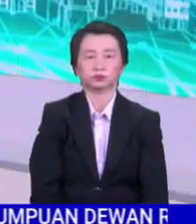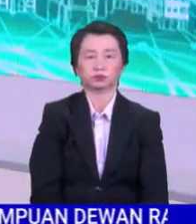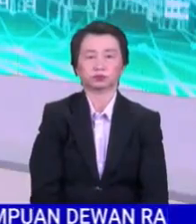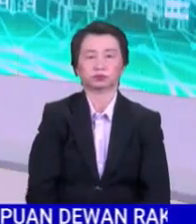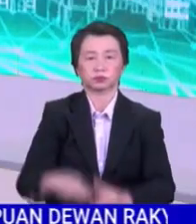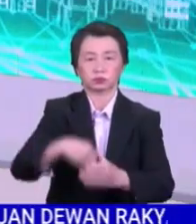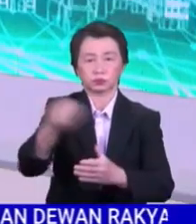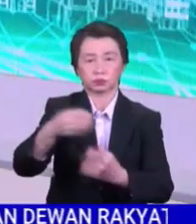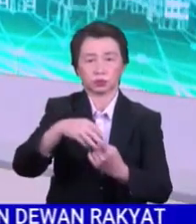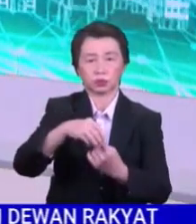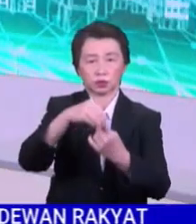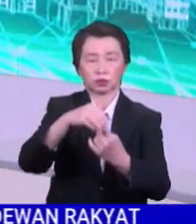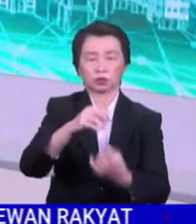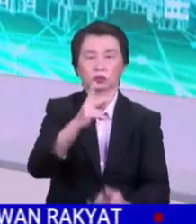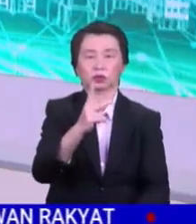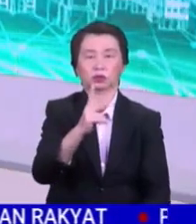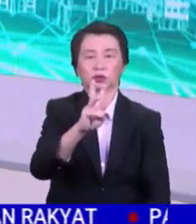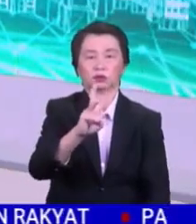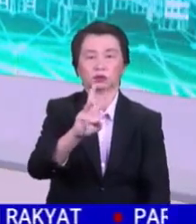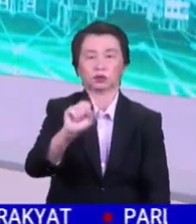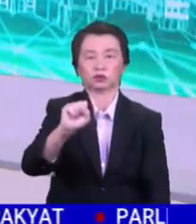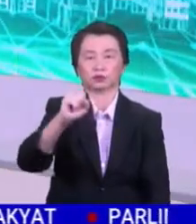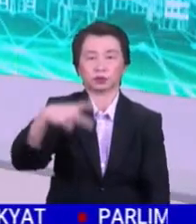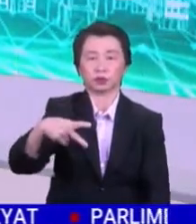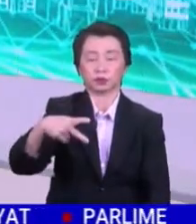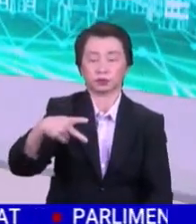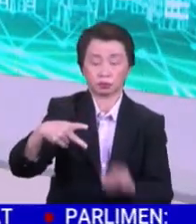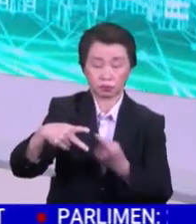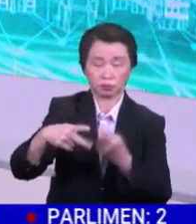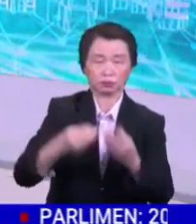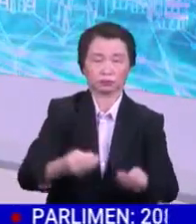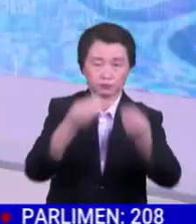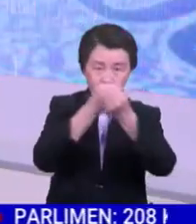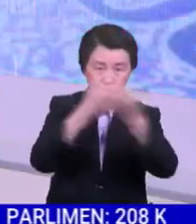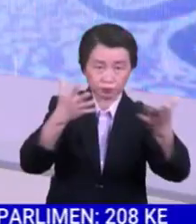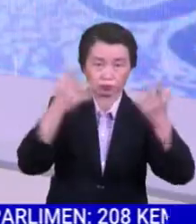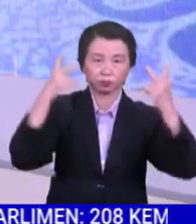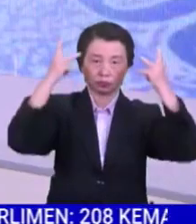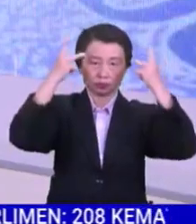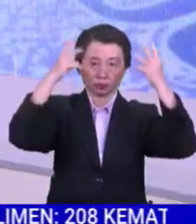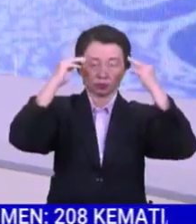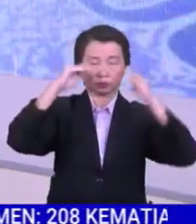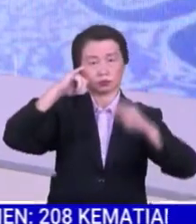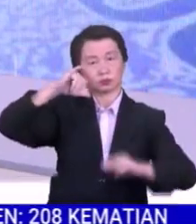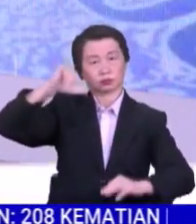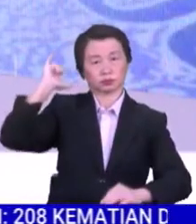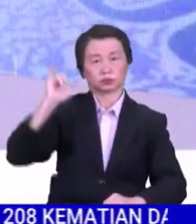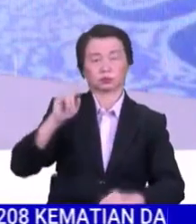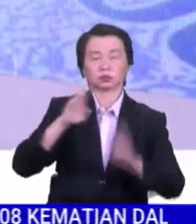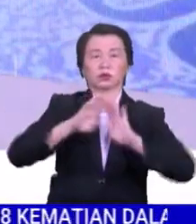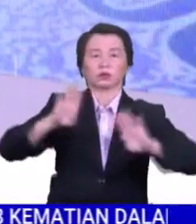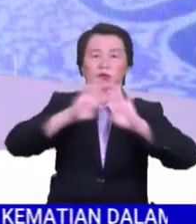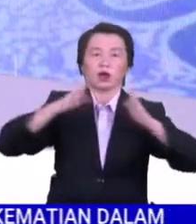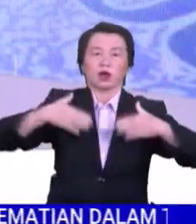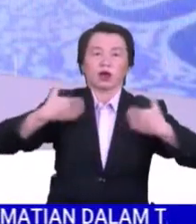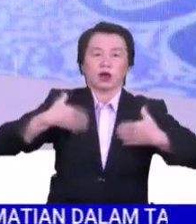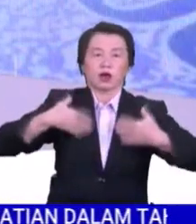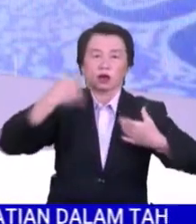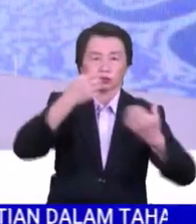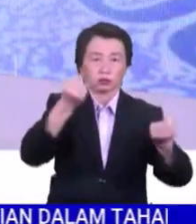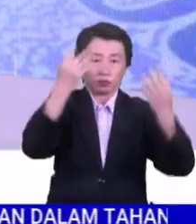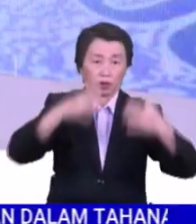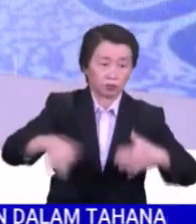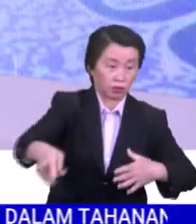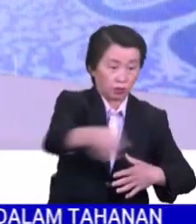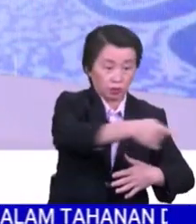Pengeluaran khas kumpulan wang simpanan pekerja KWSP yang diumumkan Perdana Menteri semalam satu berita gembira kepada